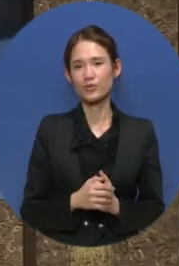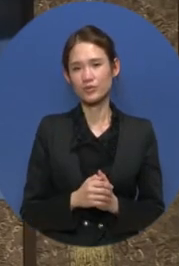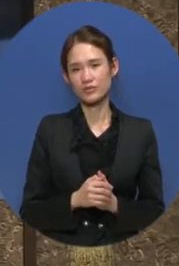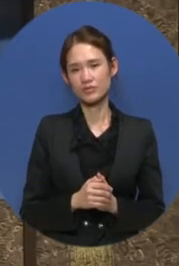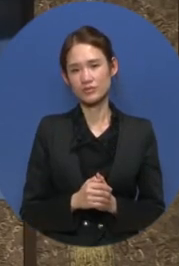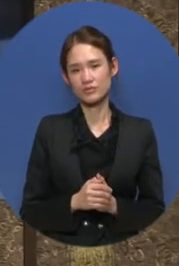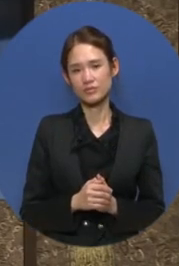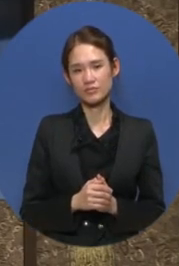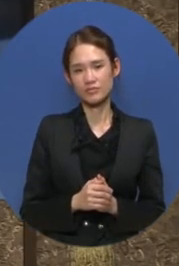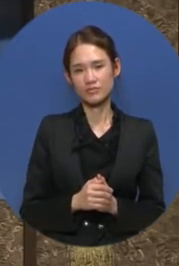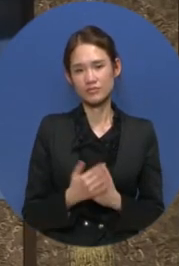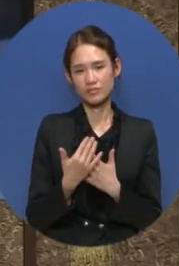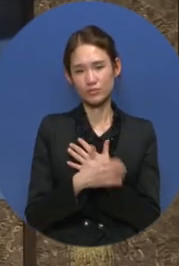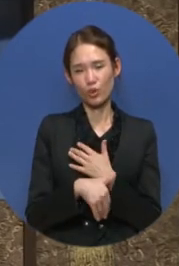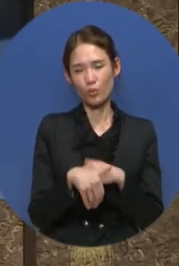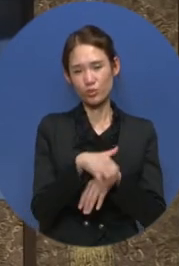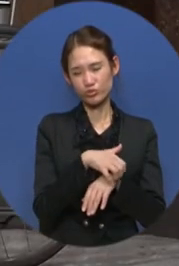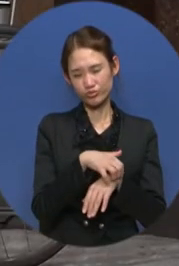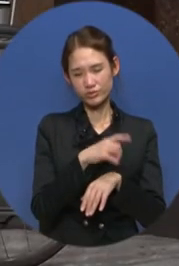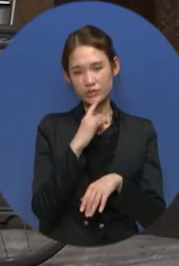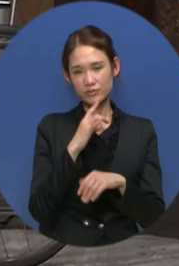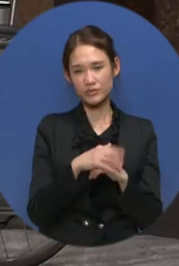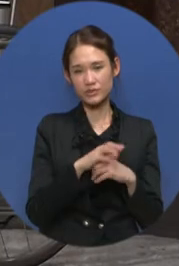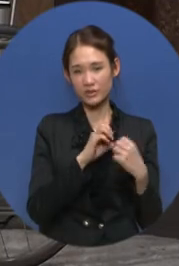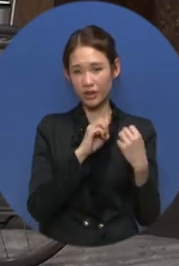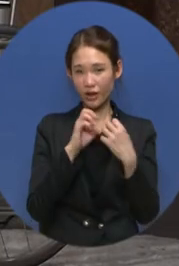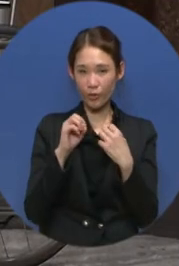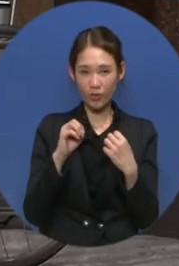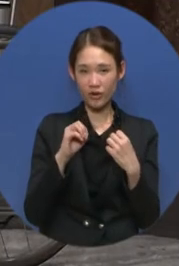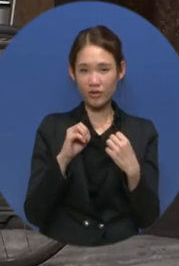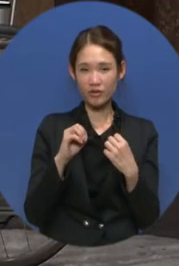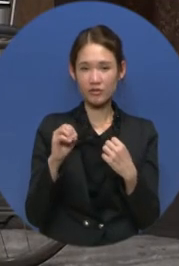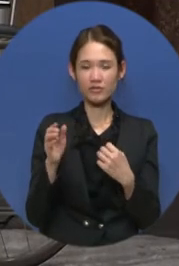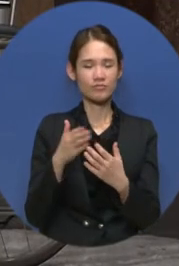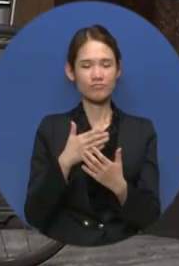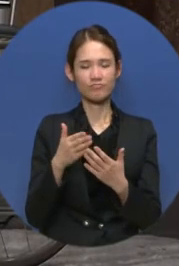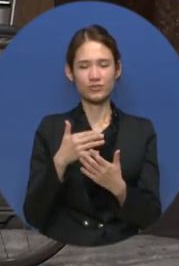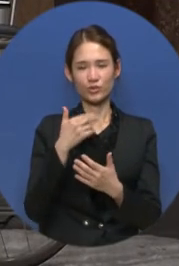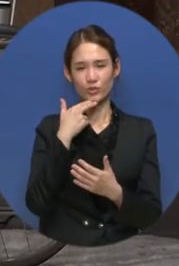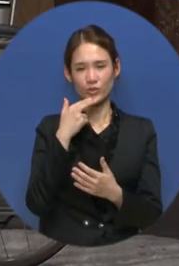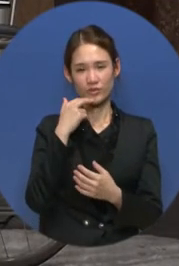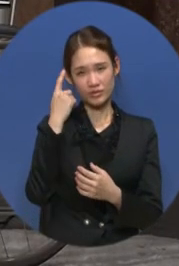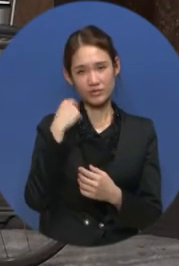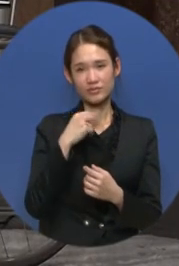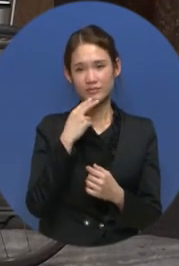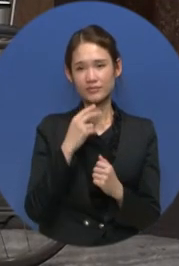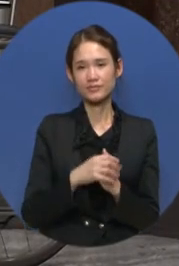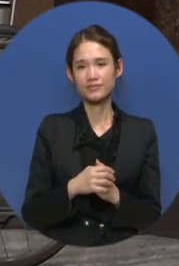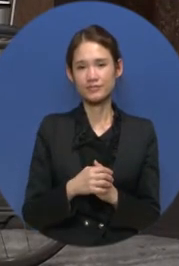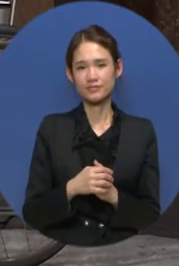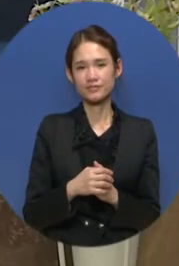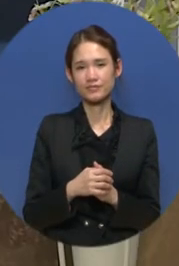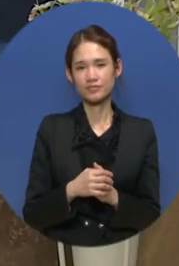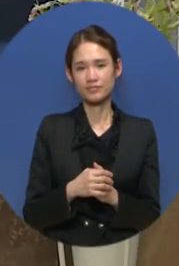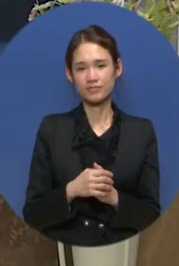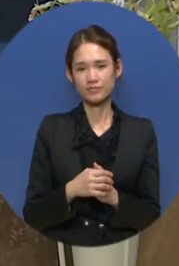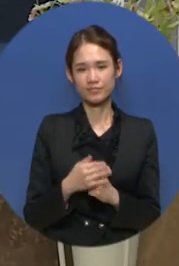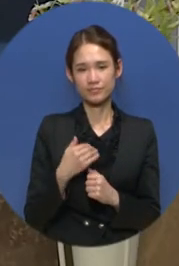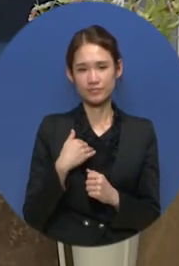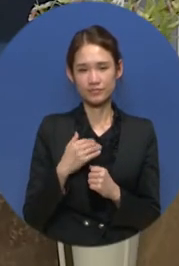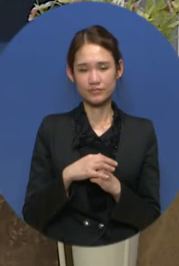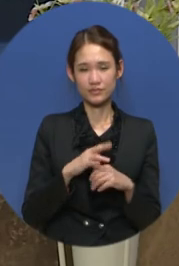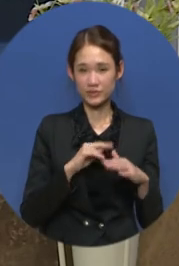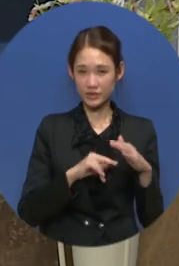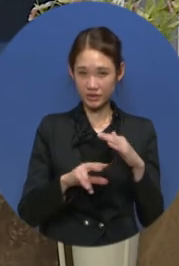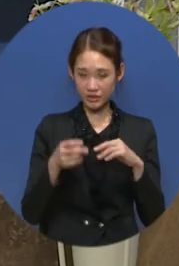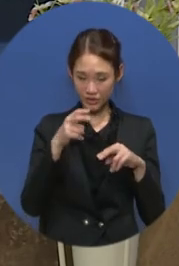없고요. 예. 몸이 좀 불편할 뿐이지. 대화를 나눠보면 전혀 네. 그런 게 느껴지지가 않으시거든요. 네, 맞습니다. 근데 제가 이제